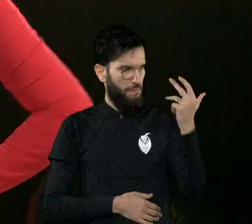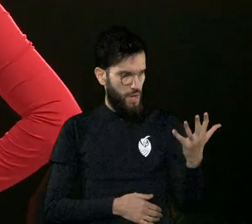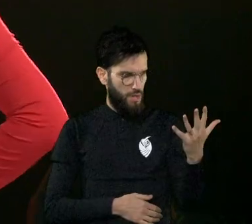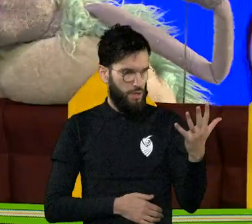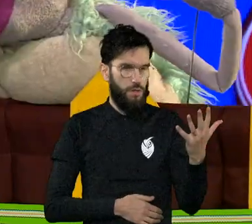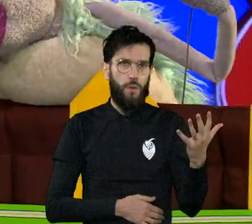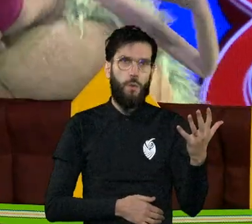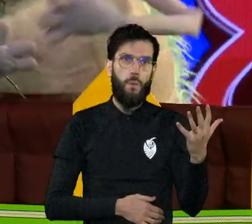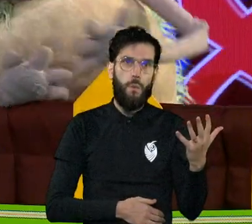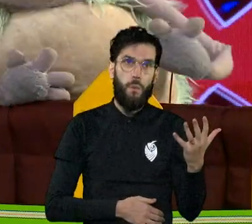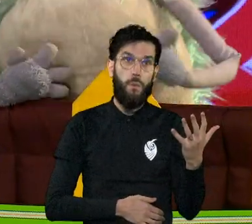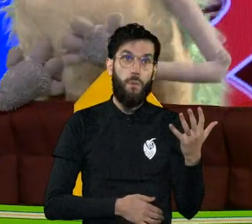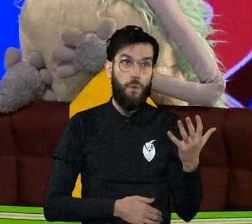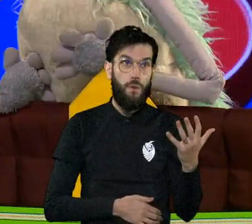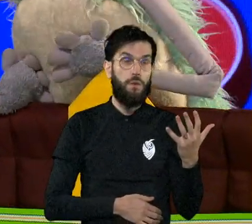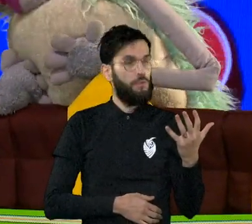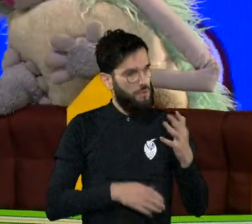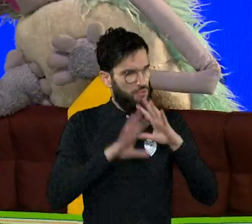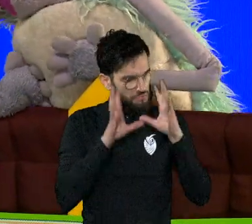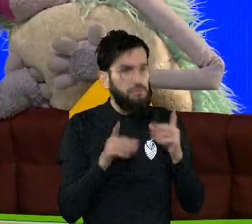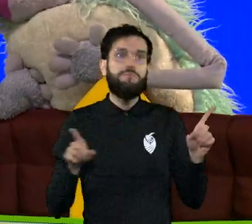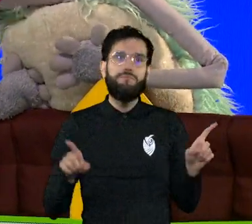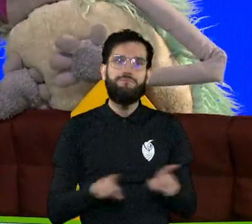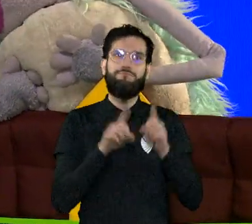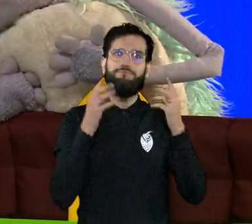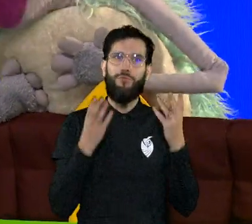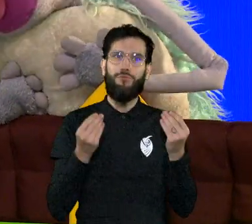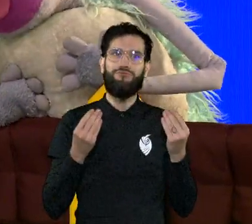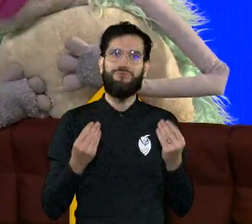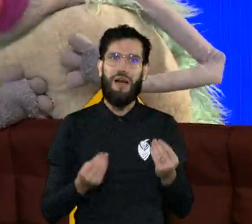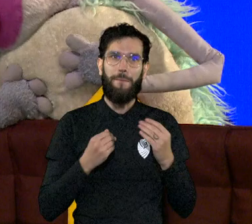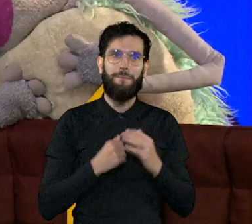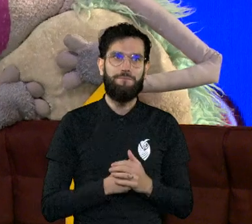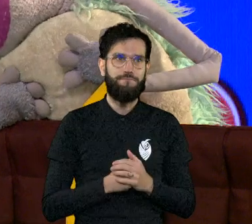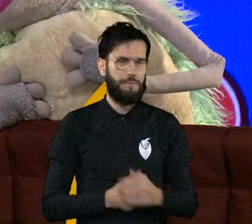1, 2, 3, 4, 5, spočítam si všetko hneď.